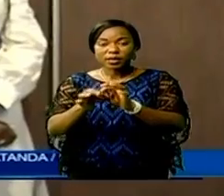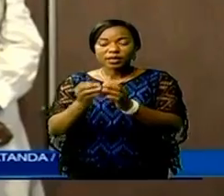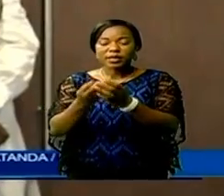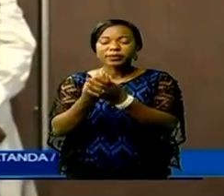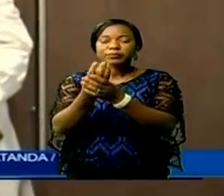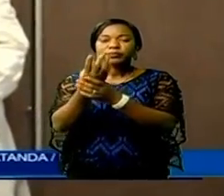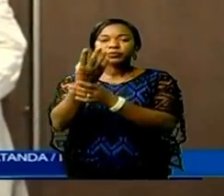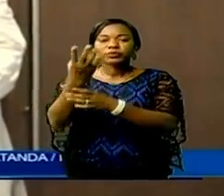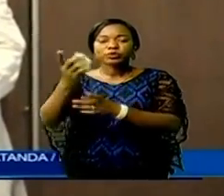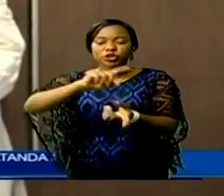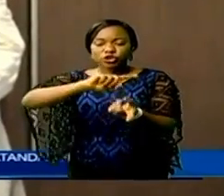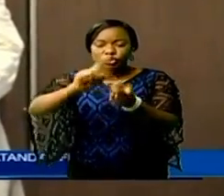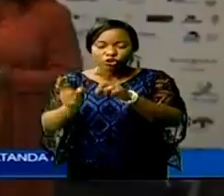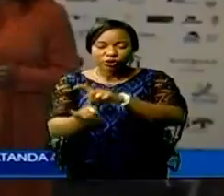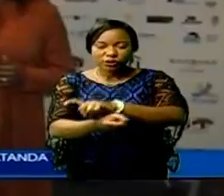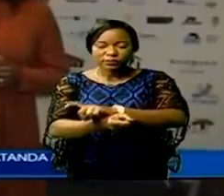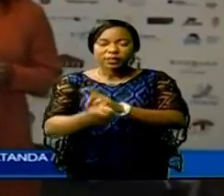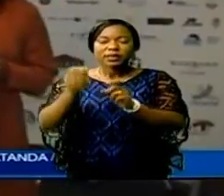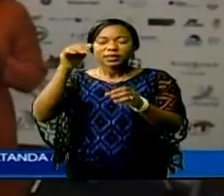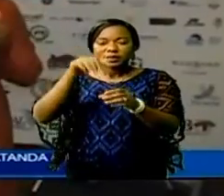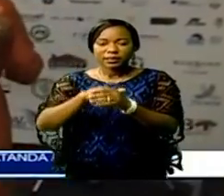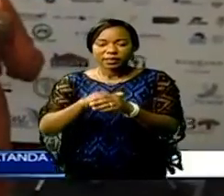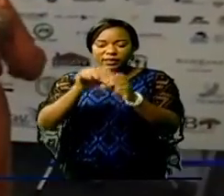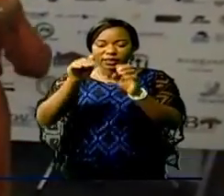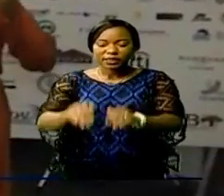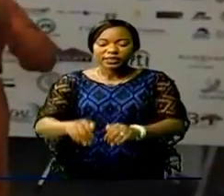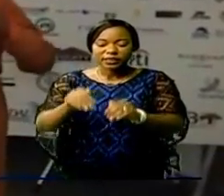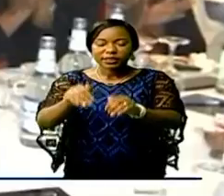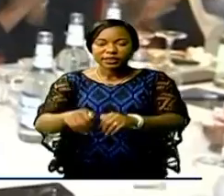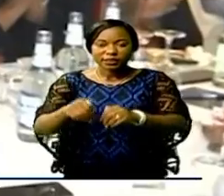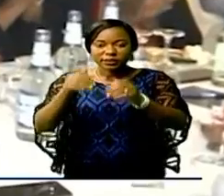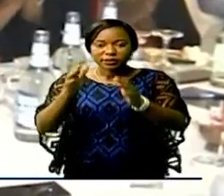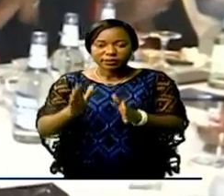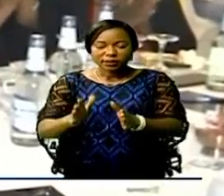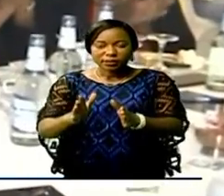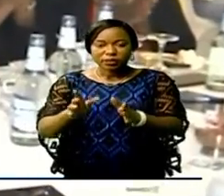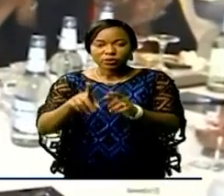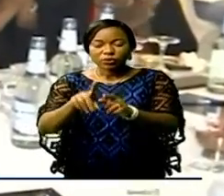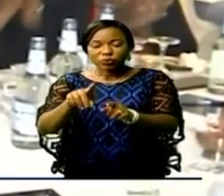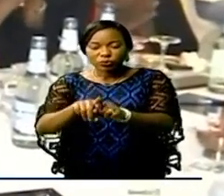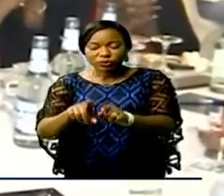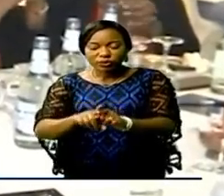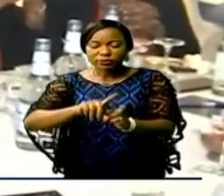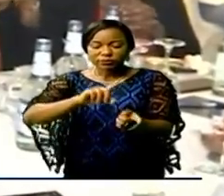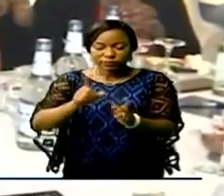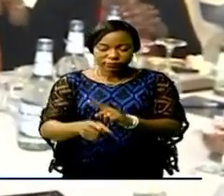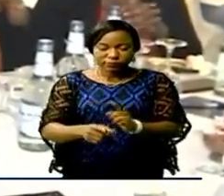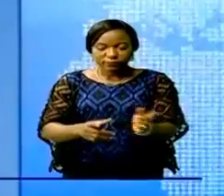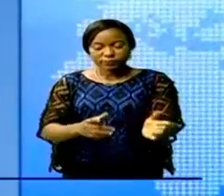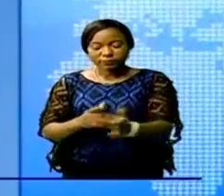production et de la transformation dans les secteurs de l'agriculture et connexes, tels le transport.